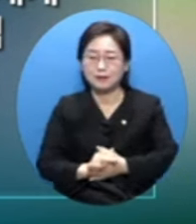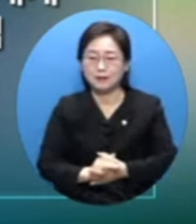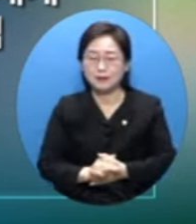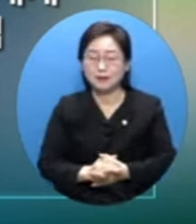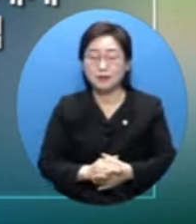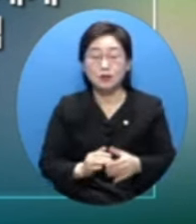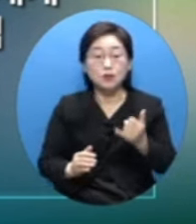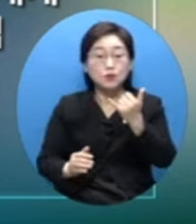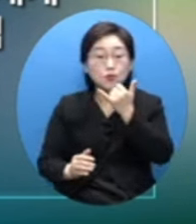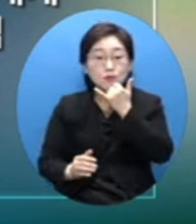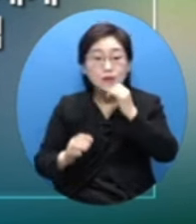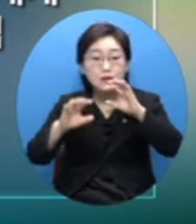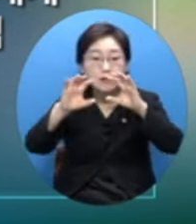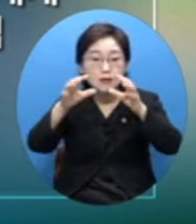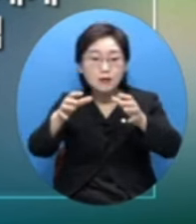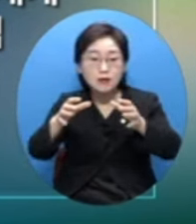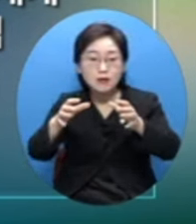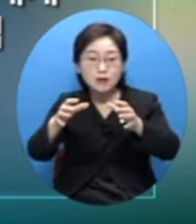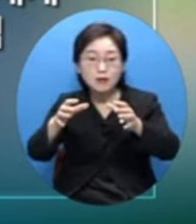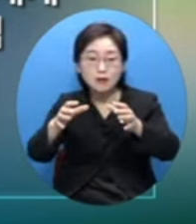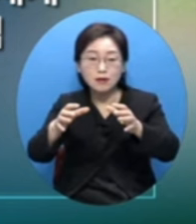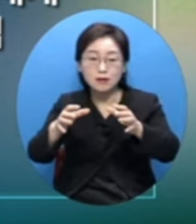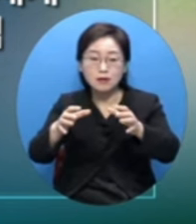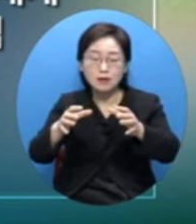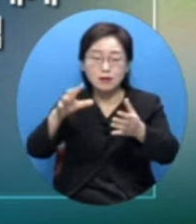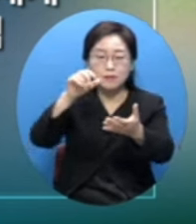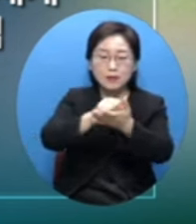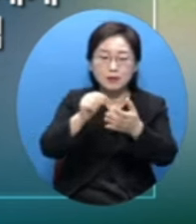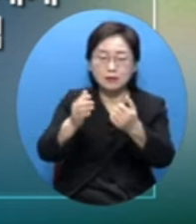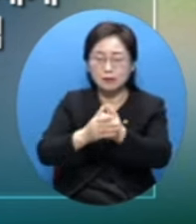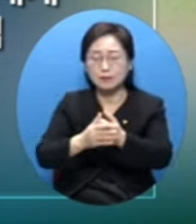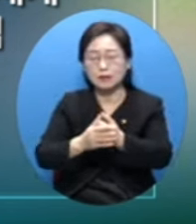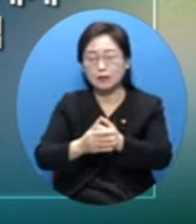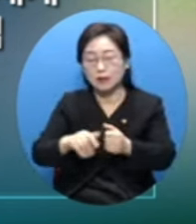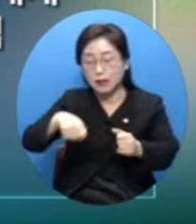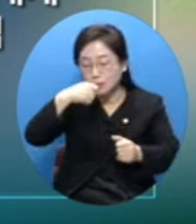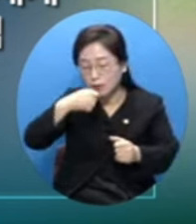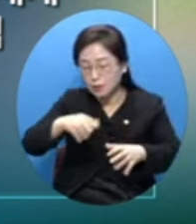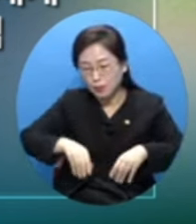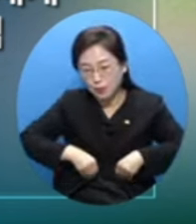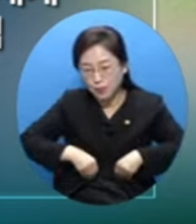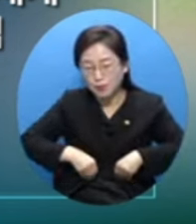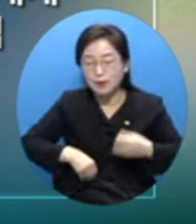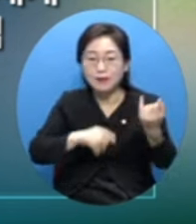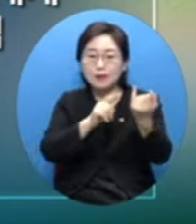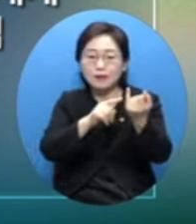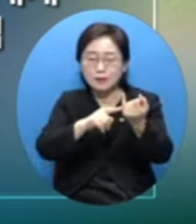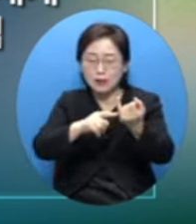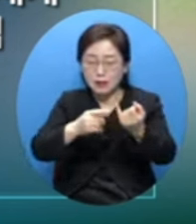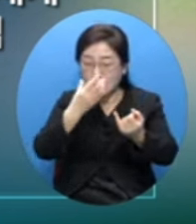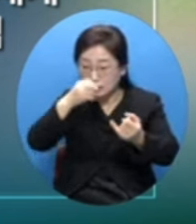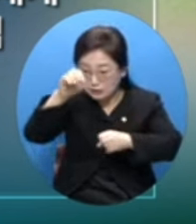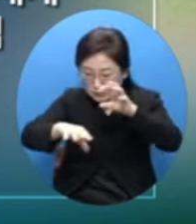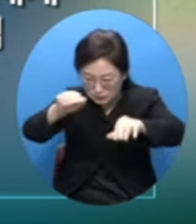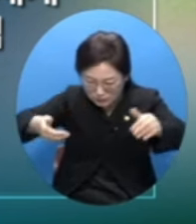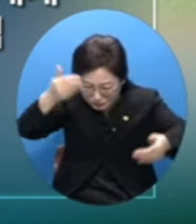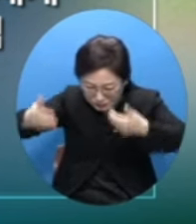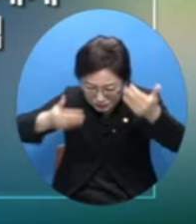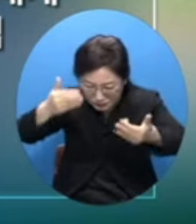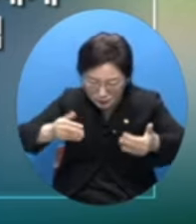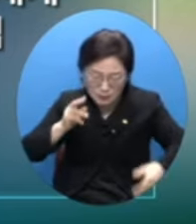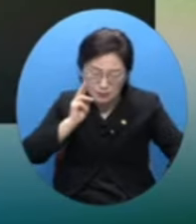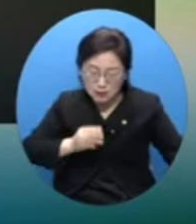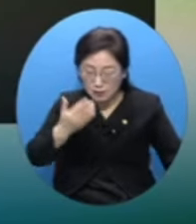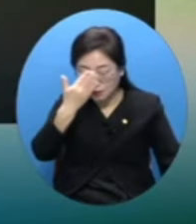독일에 의해서 마을이 점령되어 먹을 것이 없었을 때 이 여자아이가 쓰레기통을 뒤지면서 극심한 영양실조를 겪게